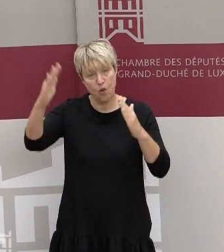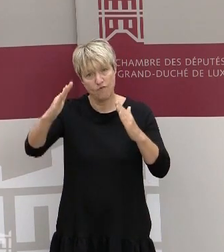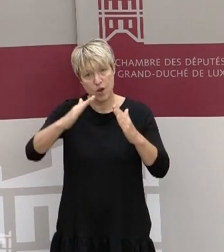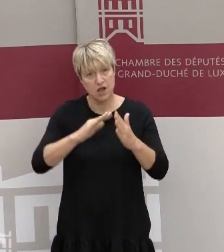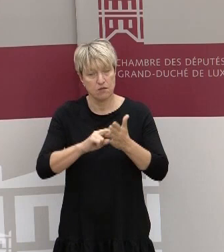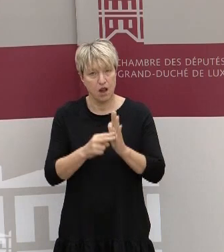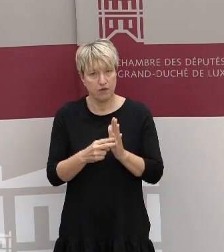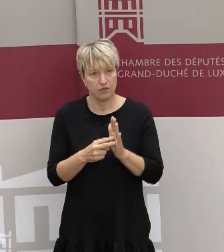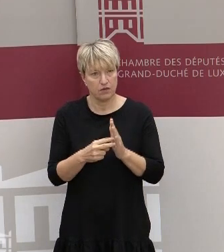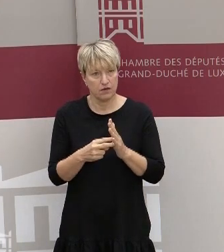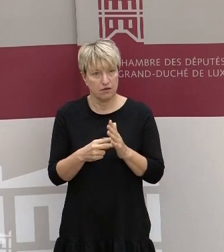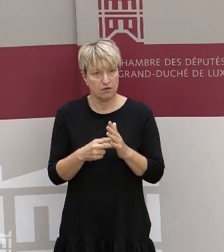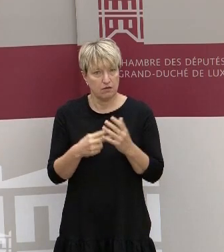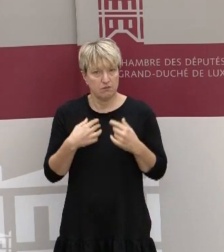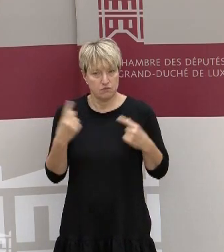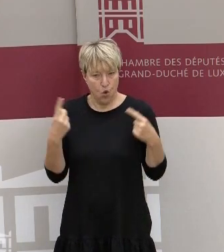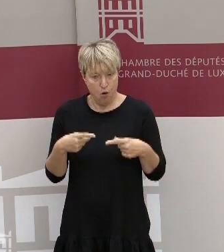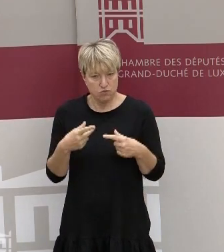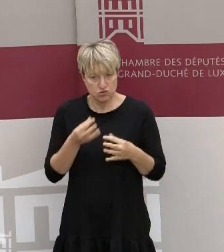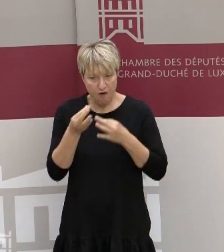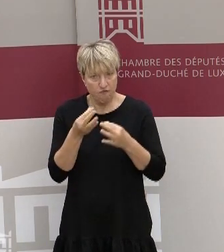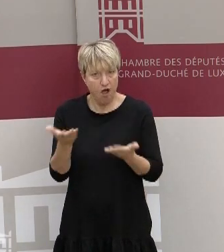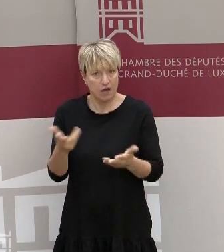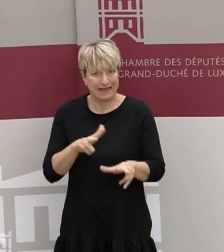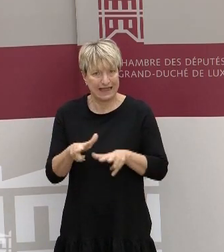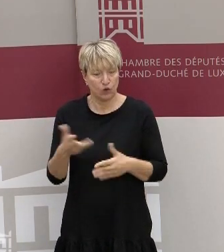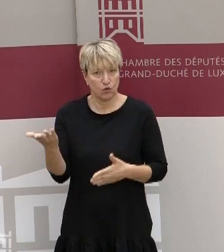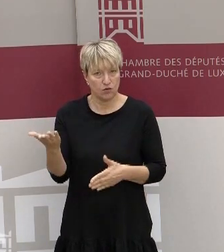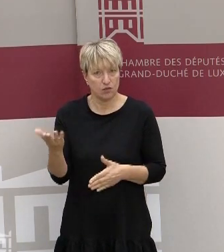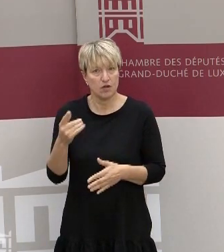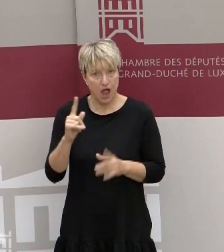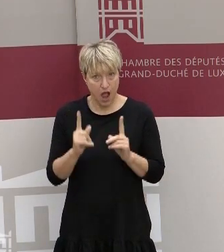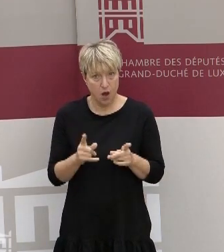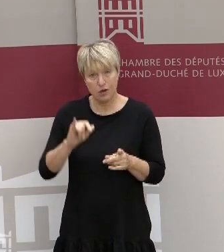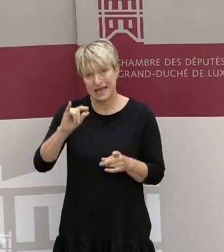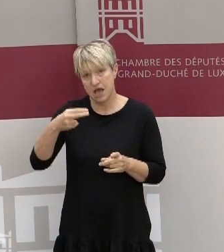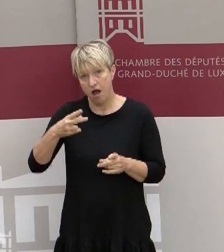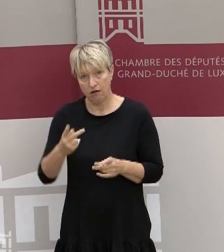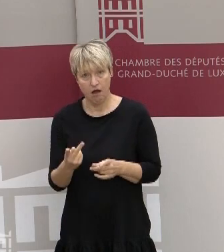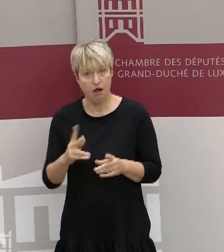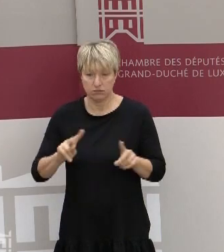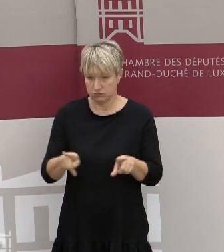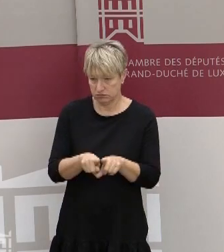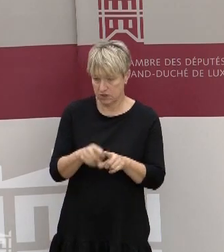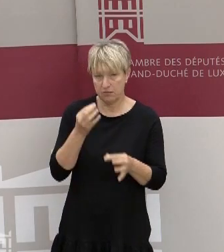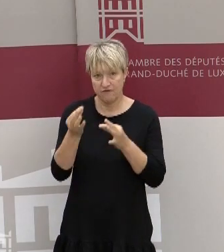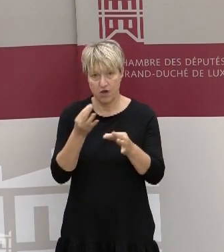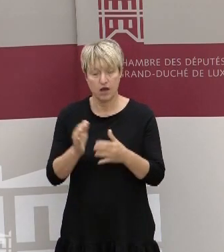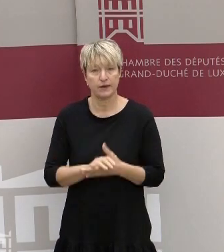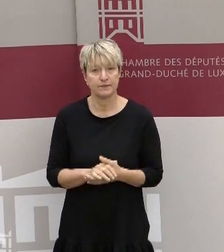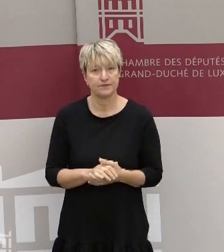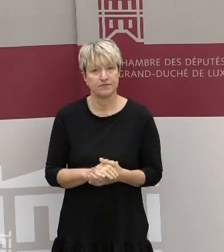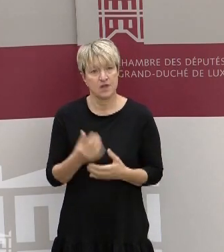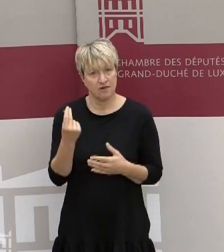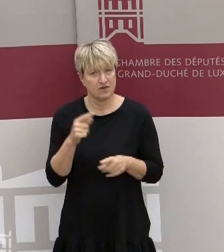erstellen, sondern die auch zum Beispiel von einer Chambre de Commerce abgeworfen gehen. Ich gehe mir von der Finanzministerin oder dem Premier